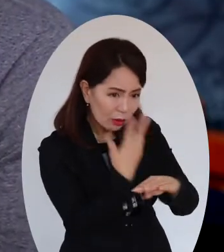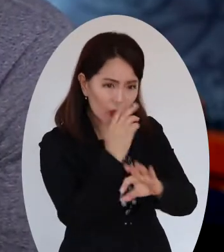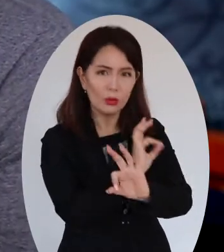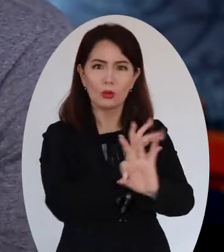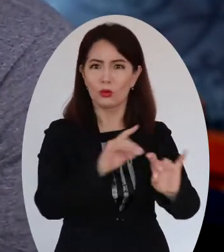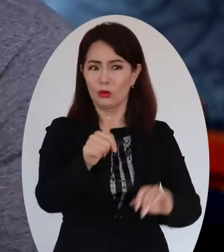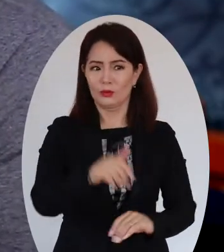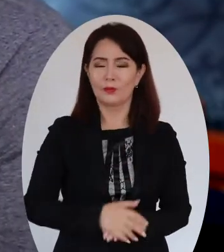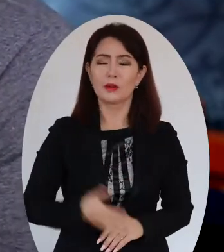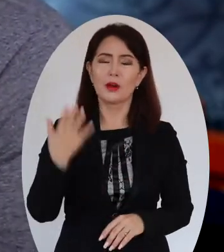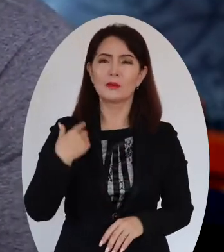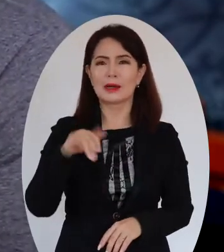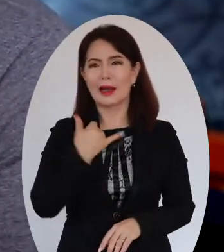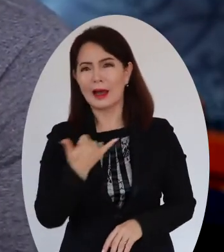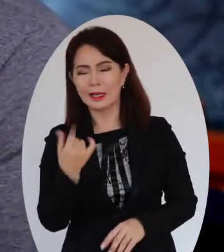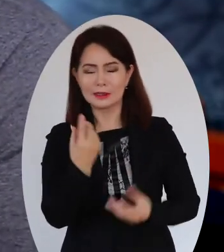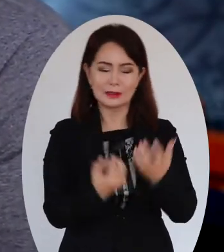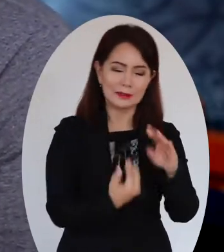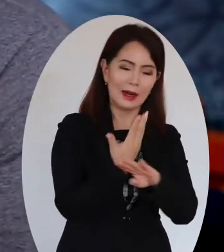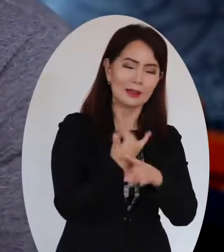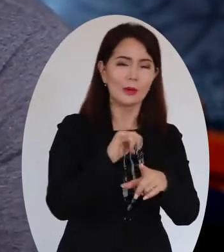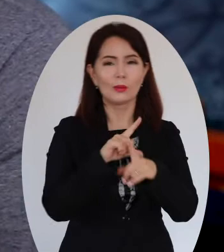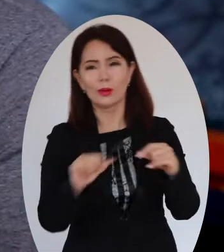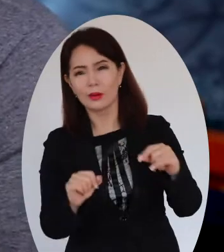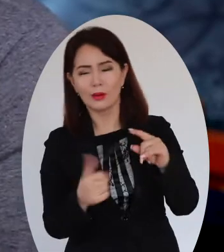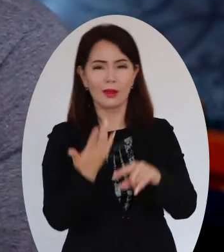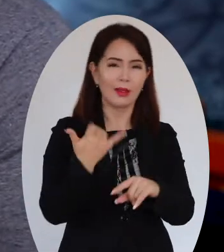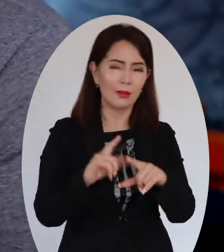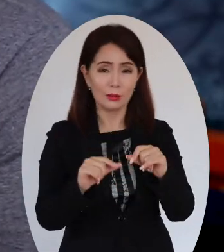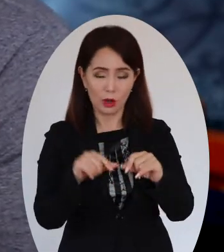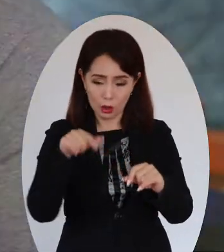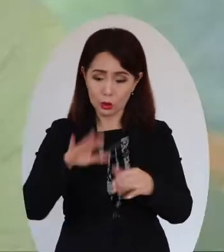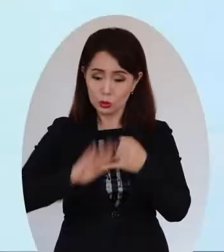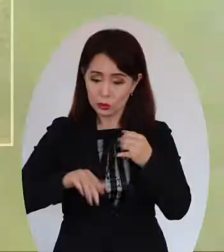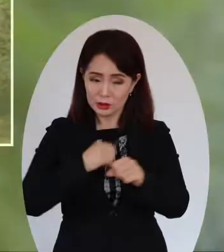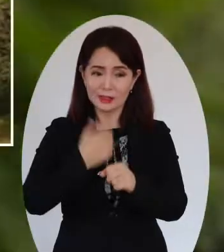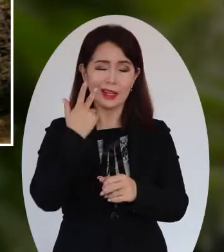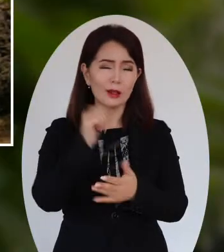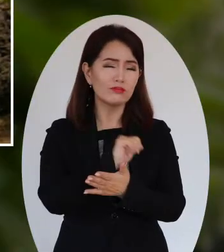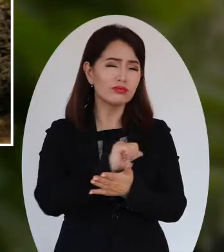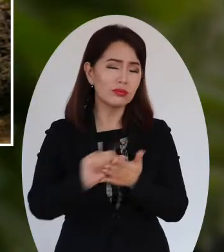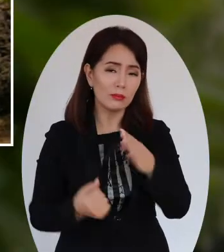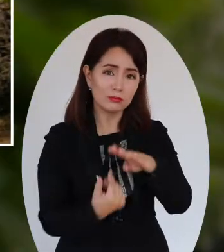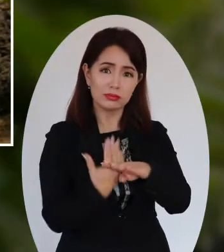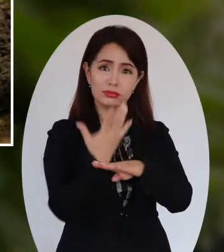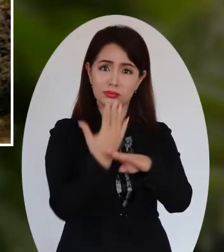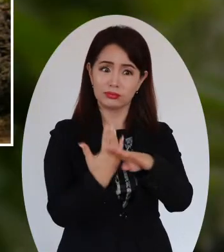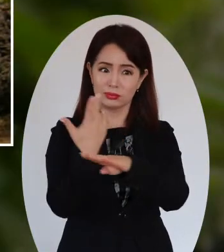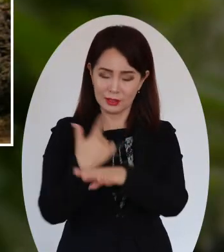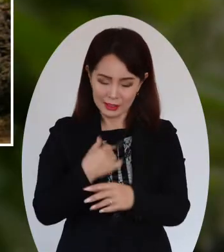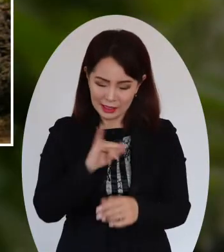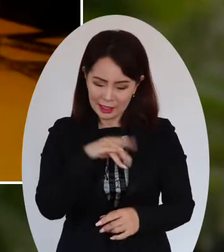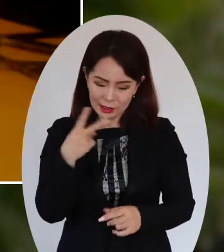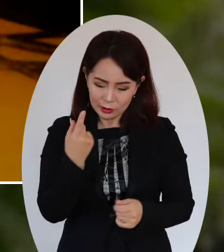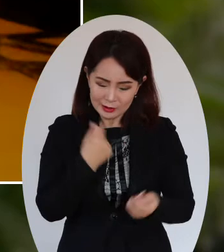нэг жил тариал, 2 жил үнж мөнжөөл тэгэл заримдаа тарихгүй марихгүй явуулсан бол одоо сүүлийн хэдэн жил бол байнгын тарьдаг. Илүү гарга зарж ээж ашиг гаргахаа бодоод хагас